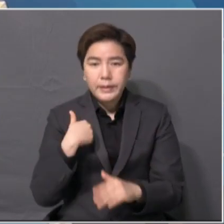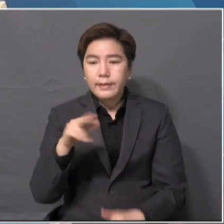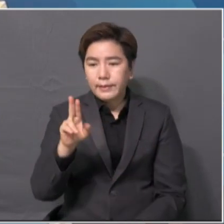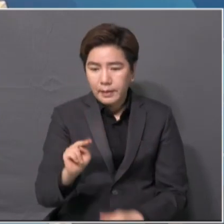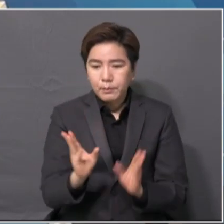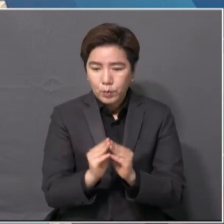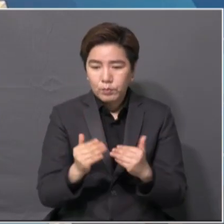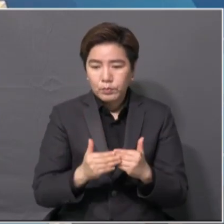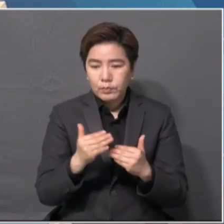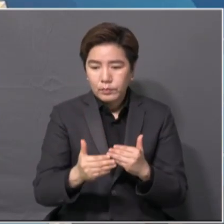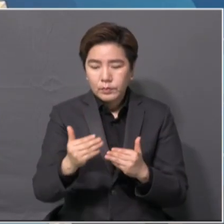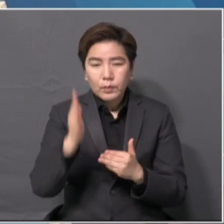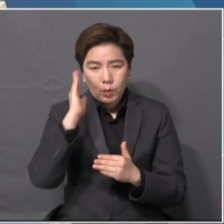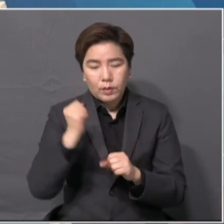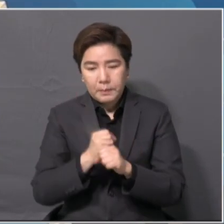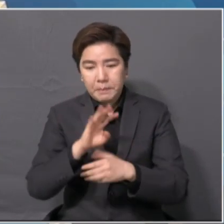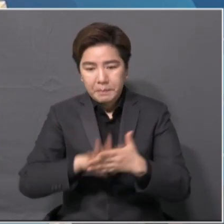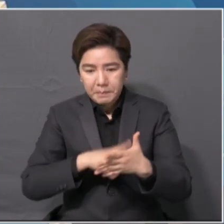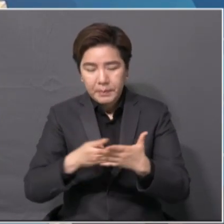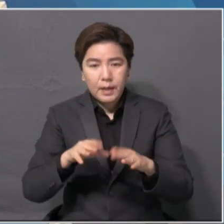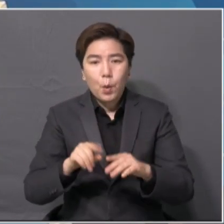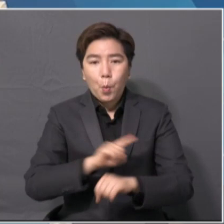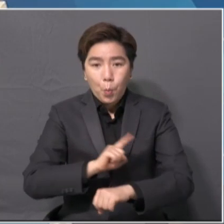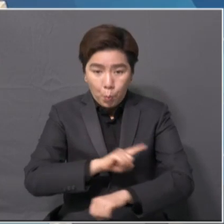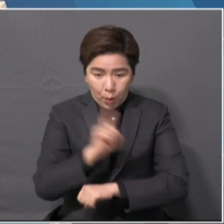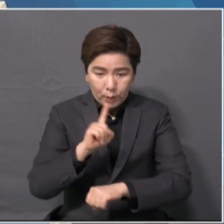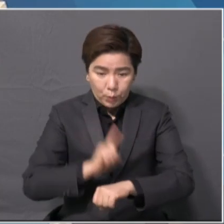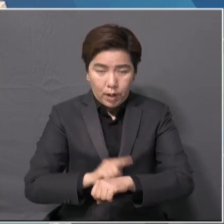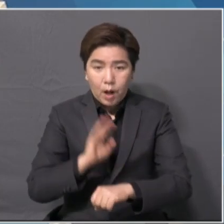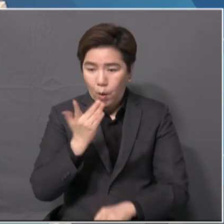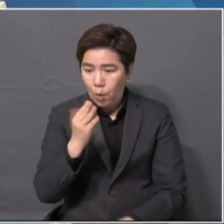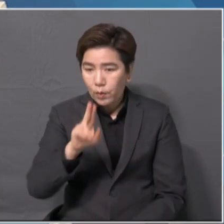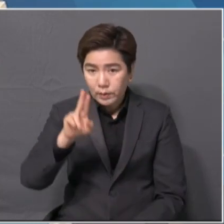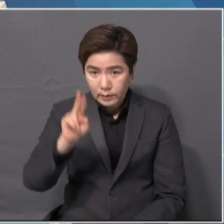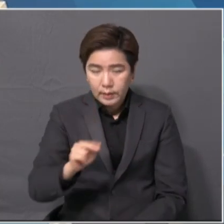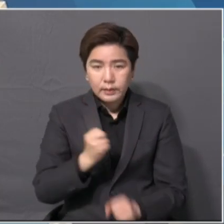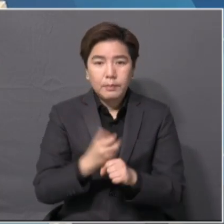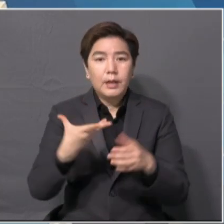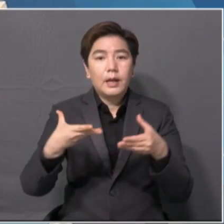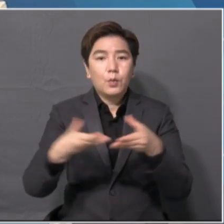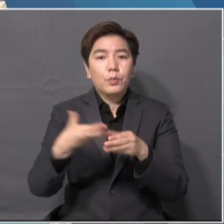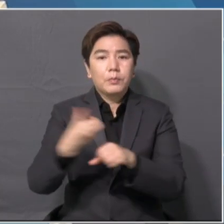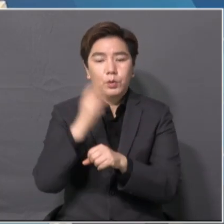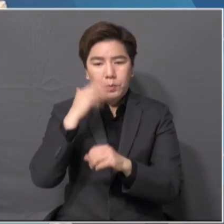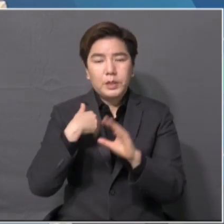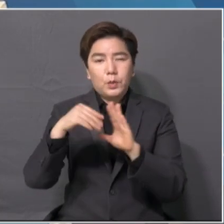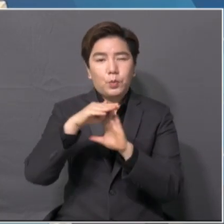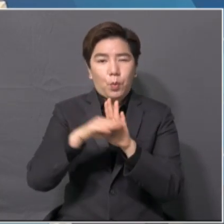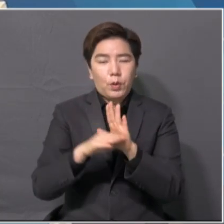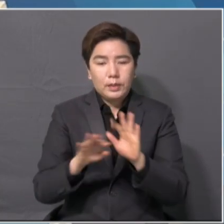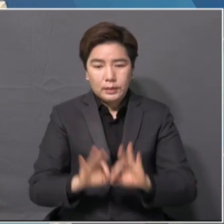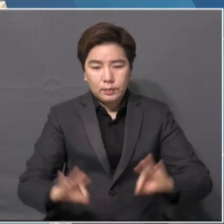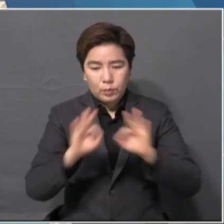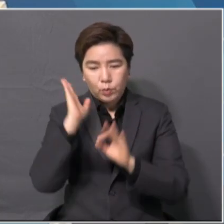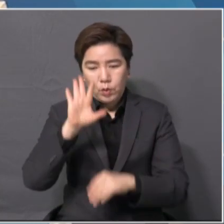การนดประชุมอีกรอบหนึ่งเพื่อกำหนดองค์ประชุมวันเวลาสถานที่เพื่อดำเนนกิจกรมทางการเมืองซึ่งมีวาระสำคัญก็คื